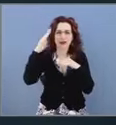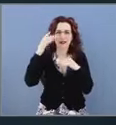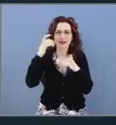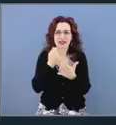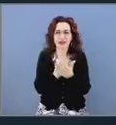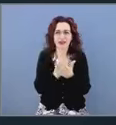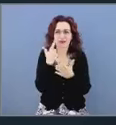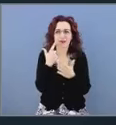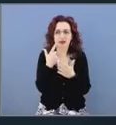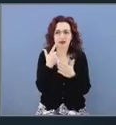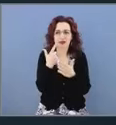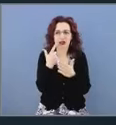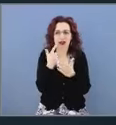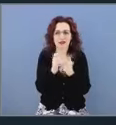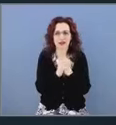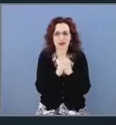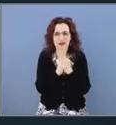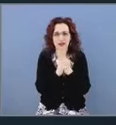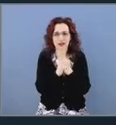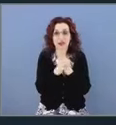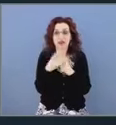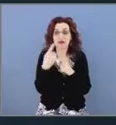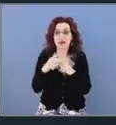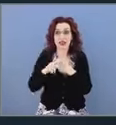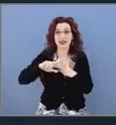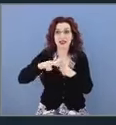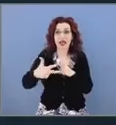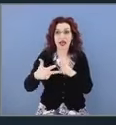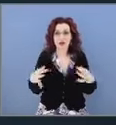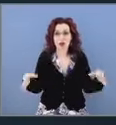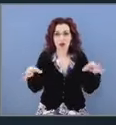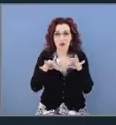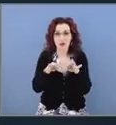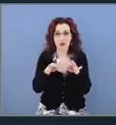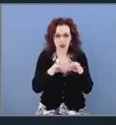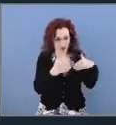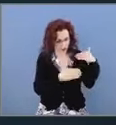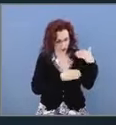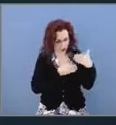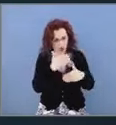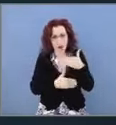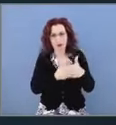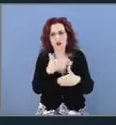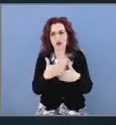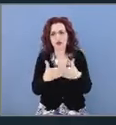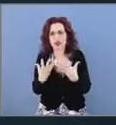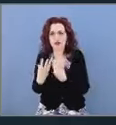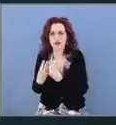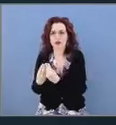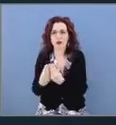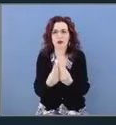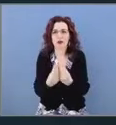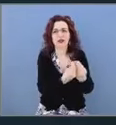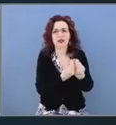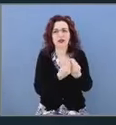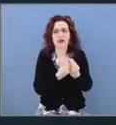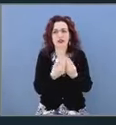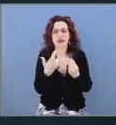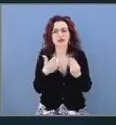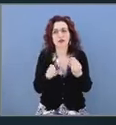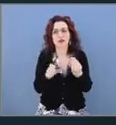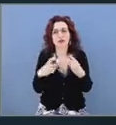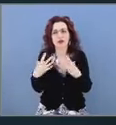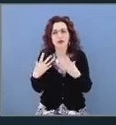il terzo appuntamento di questo processo partecipativo che abbiamo avviato per riscrivere la nuova Smart Specialization